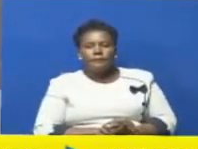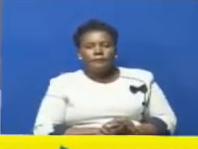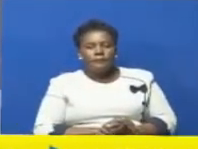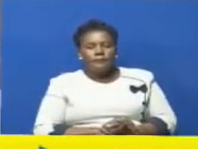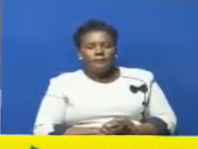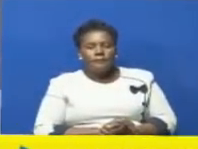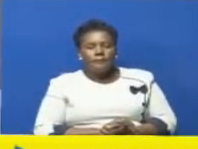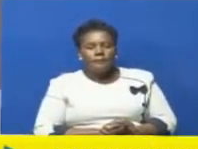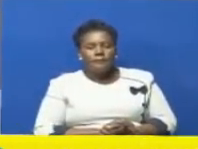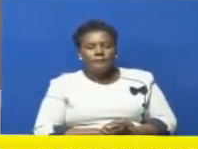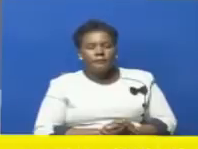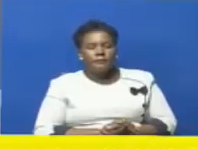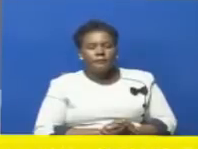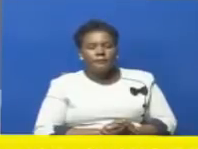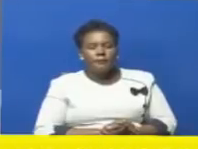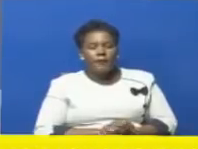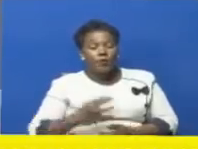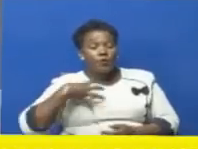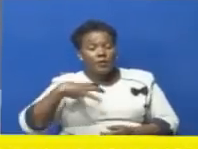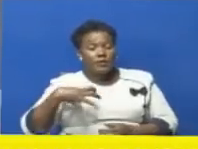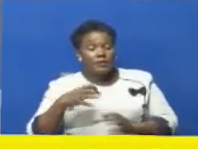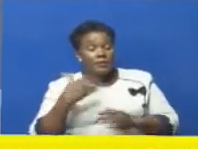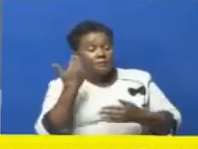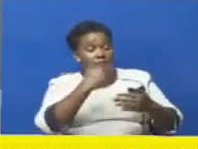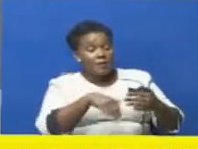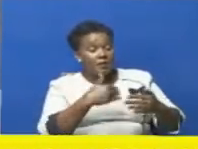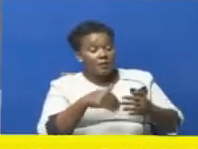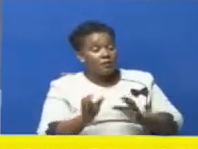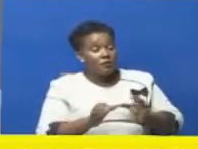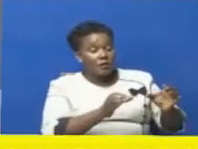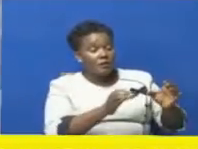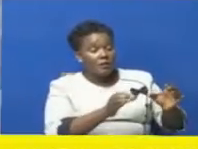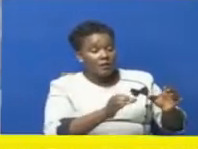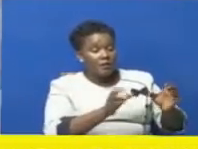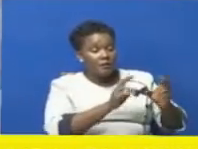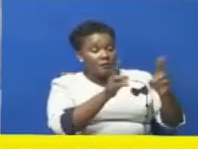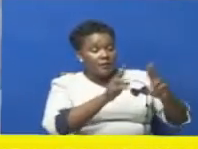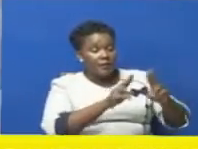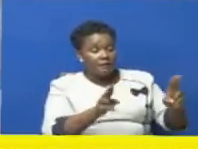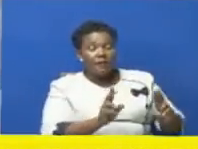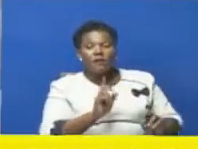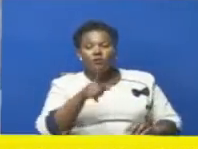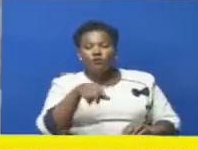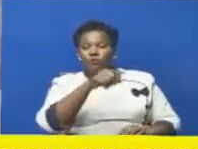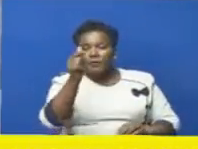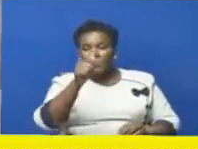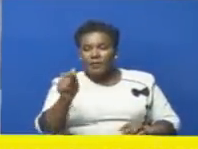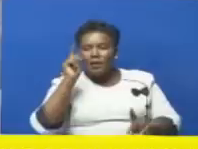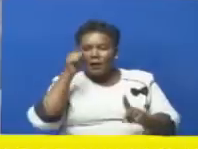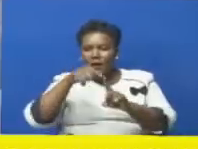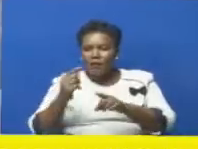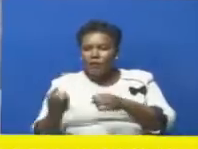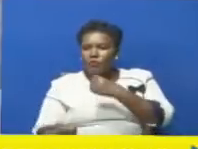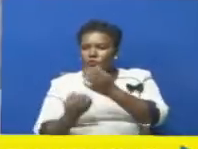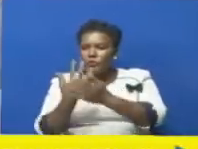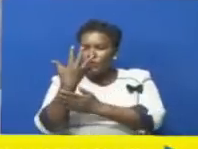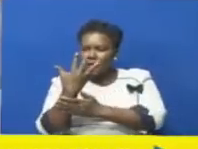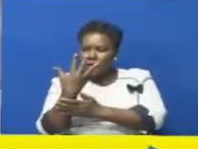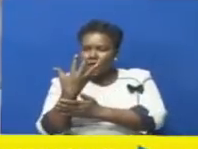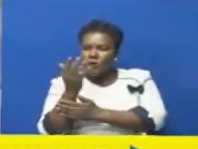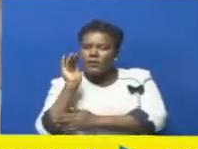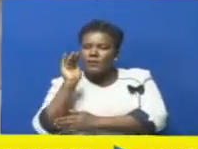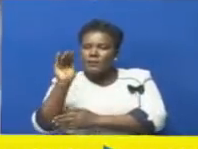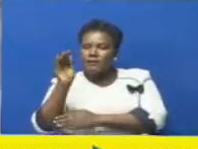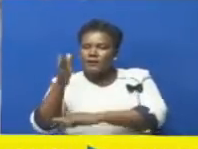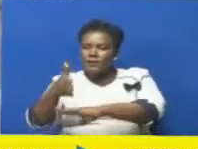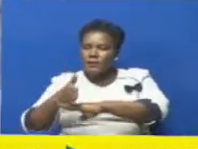Waziri wa biashara za kimataifa na uwekezaji wa Ufaransa Frank Riester yupo nchini Tanzania kuzindua safari za shirika la ndege la